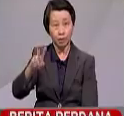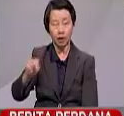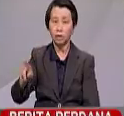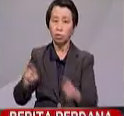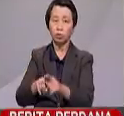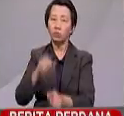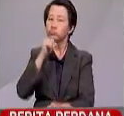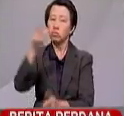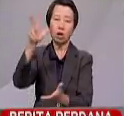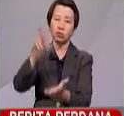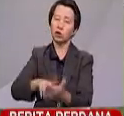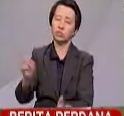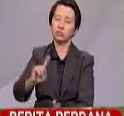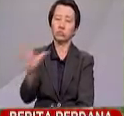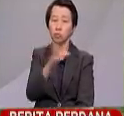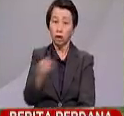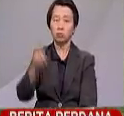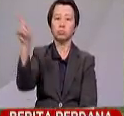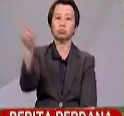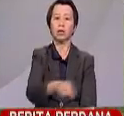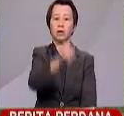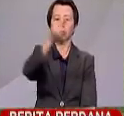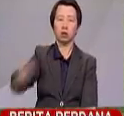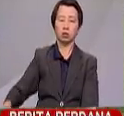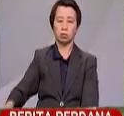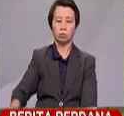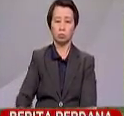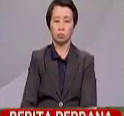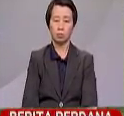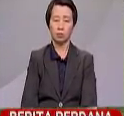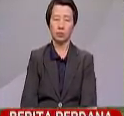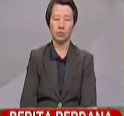sebagai tidak sah dan batal.